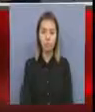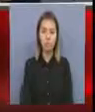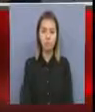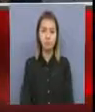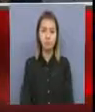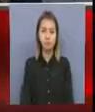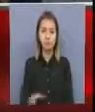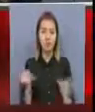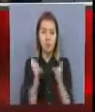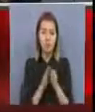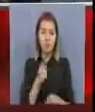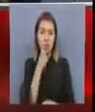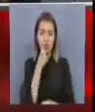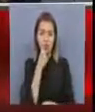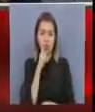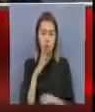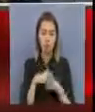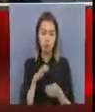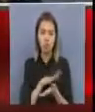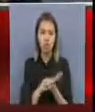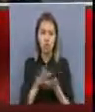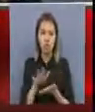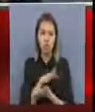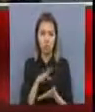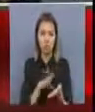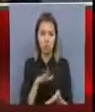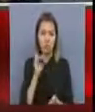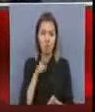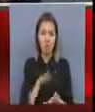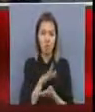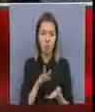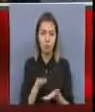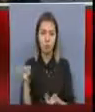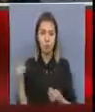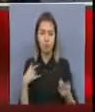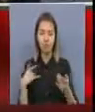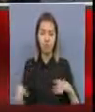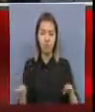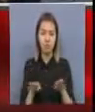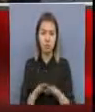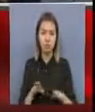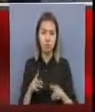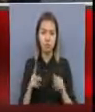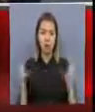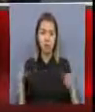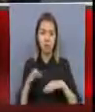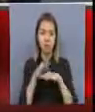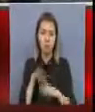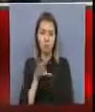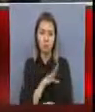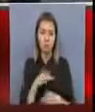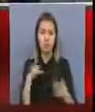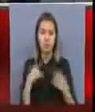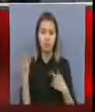Бірге жарқынырақ Көкшетау ең таза қала. Семей қаласынан облыс орталығына жеткен фестиваль осындай ұранмен өтті. Шара